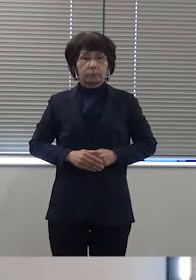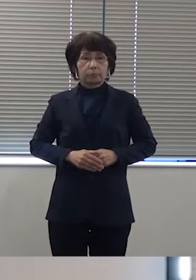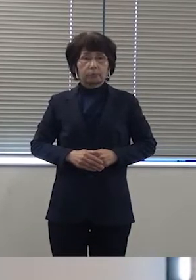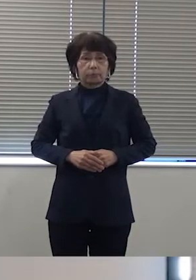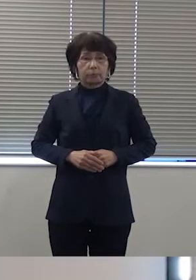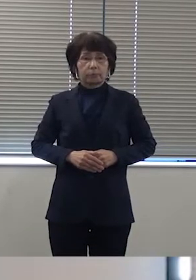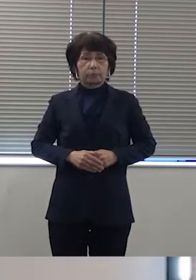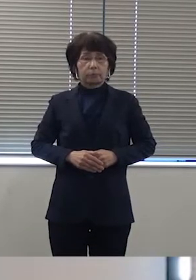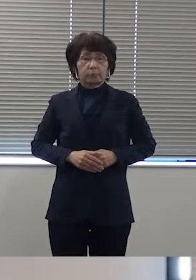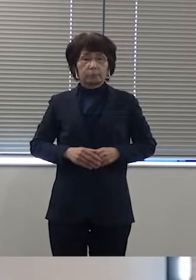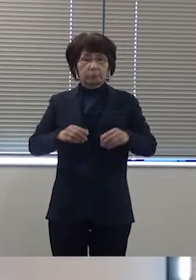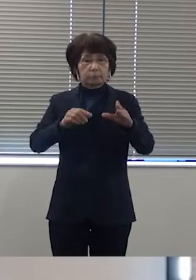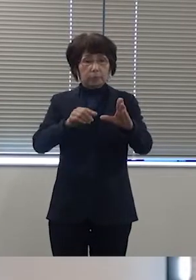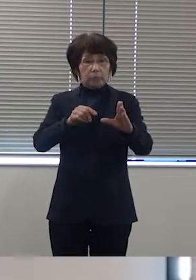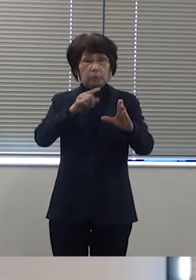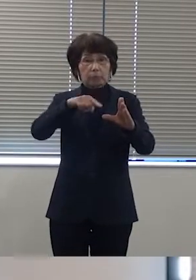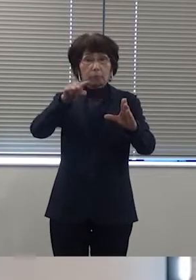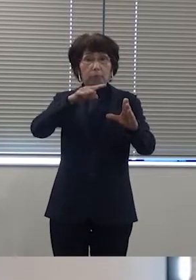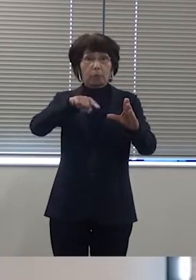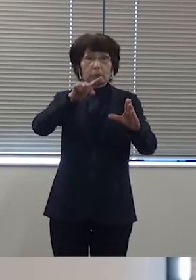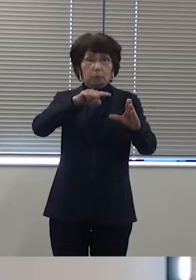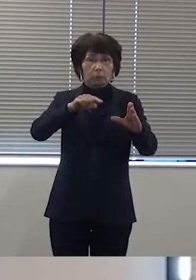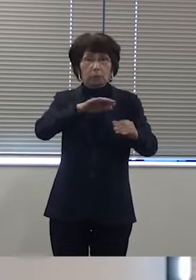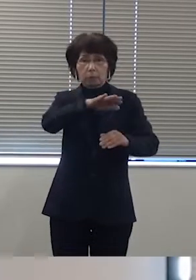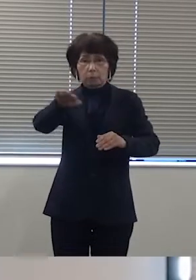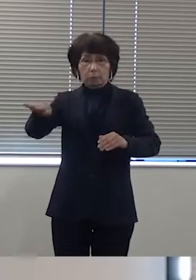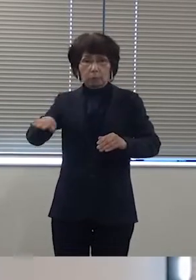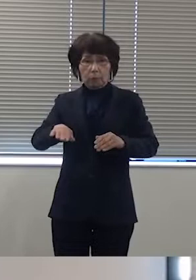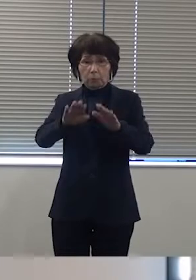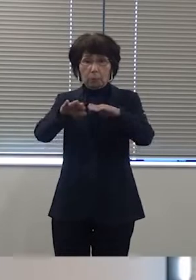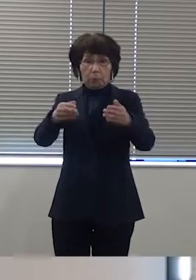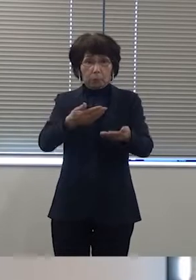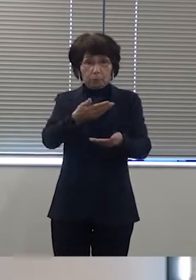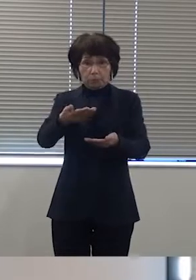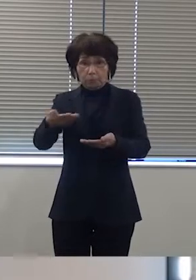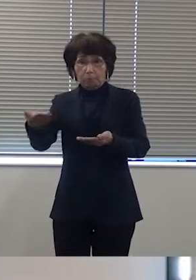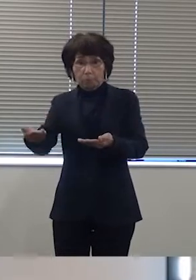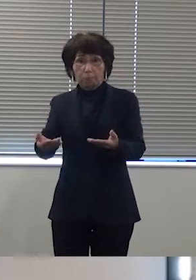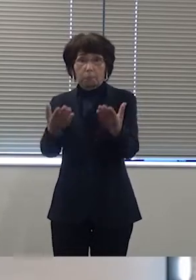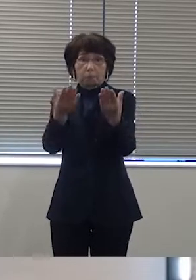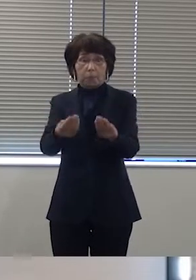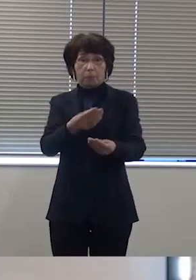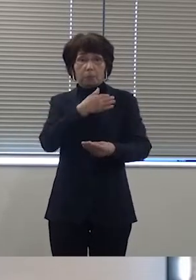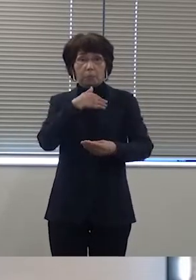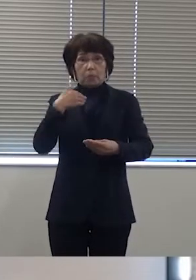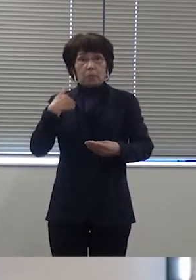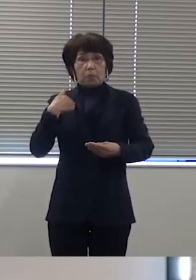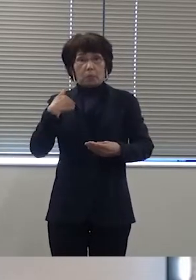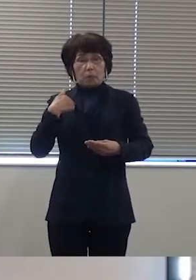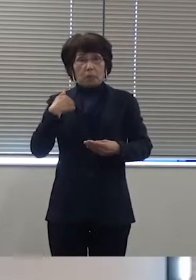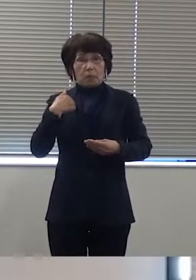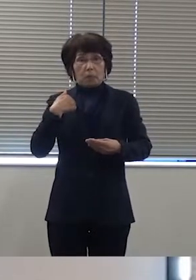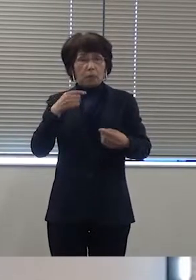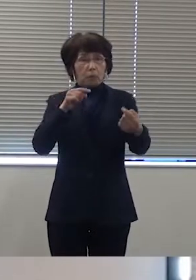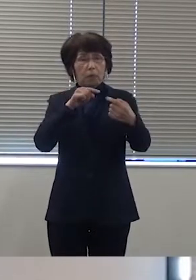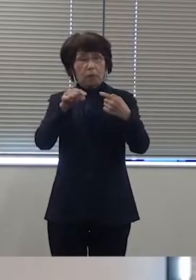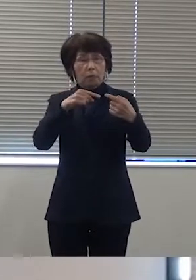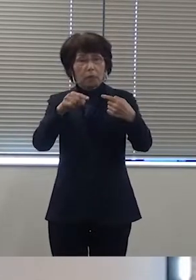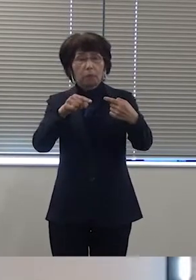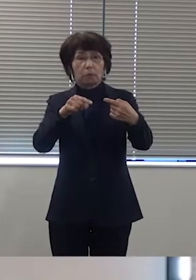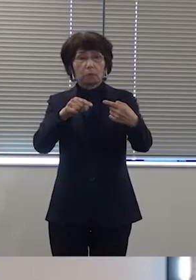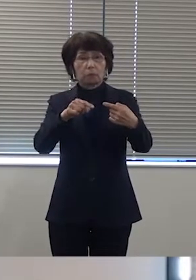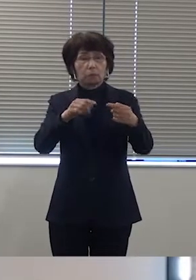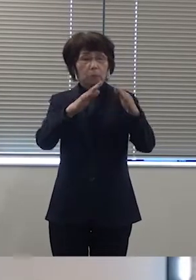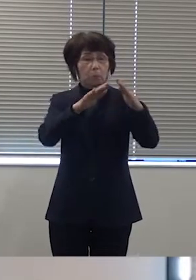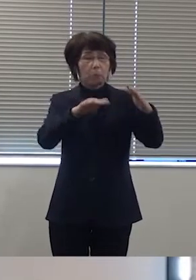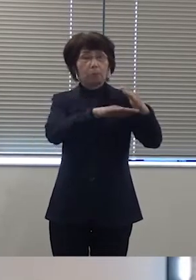タブレットは全ての子どもたちに配布ができましたので、通信環境が家庭にない家庭についてはルーターの